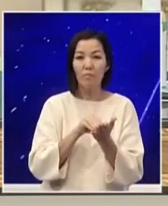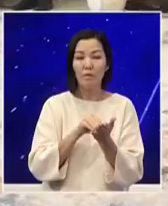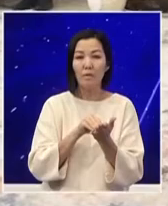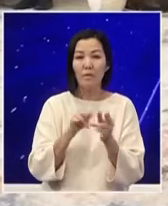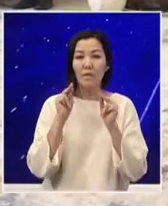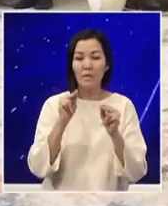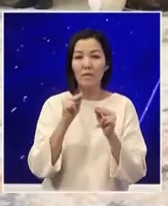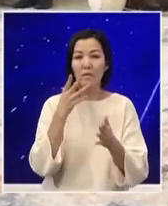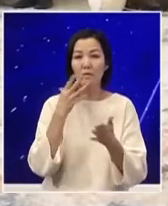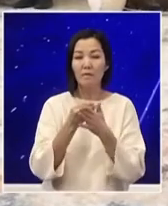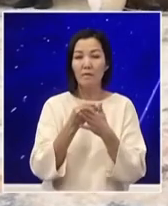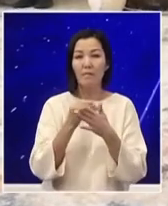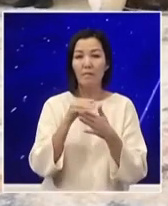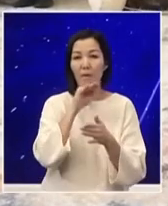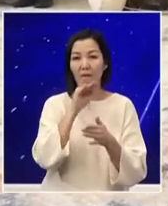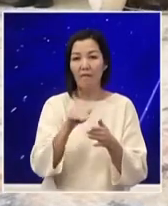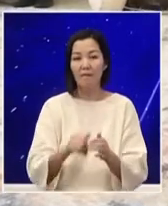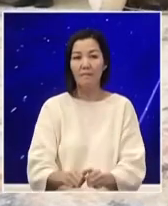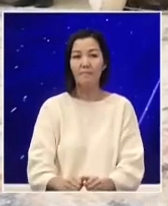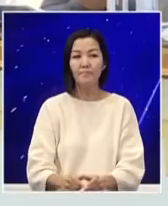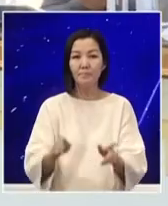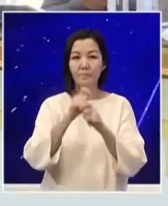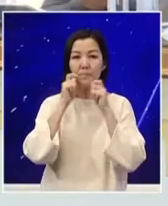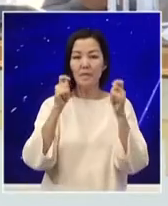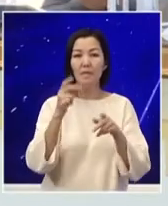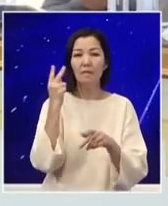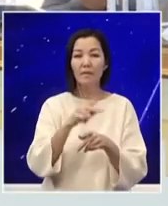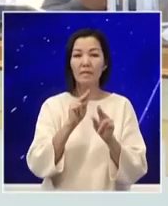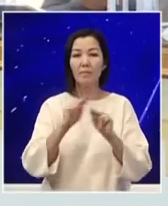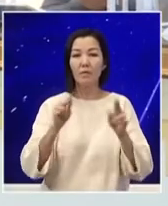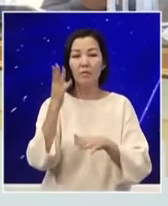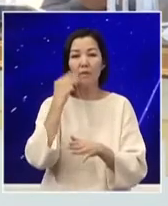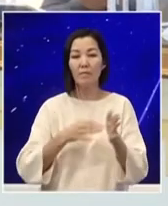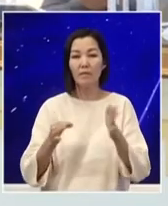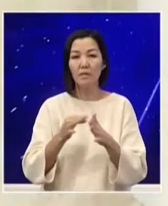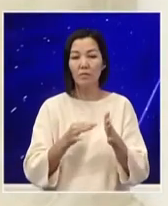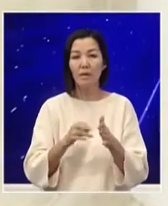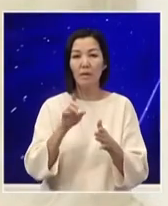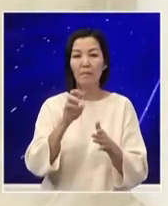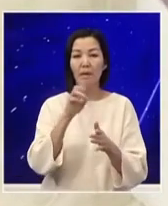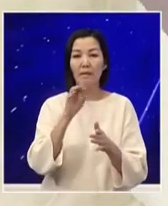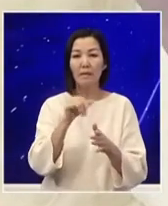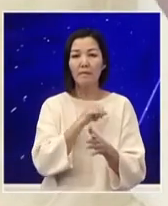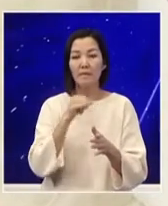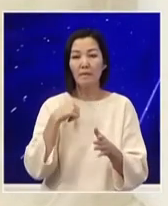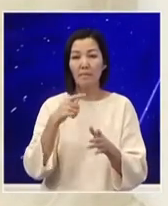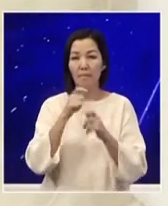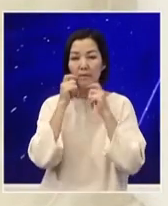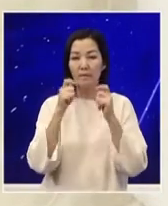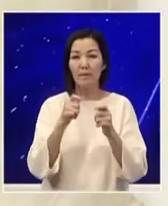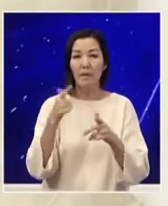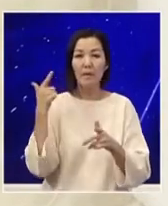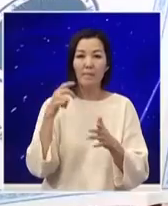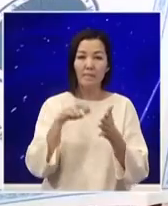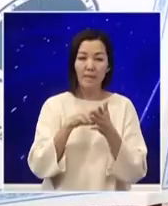профессии. В честь профессионального праздника были награждены свыше 20 педагогов Алматинской области. Амандык Баталов лично вручил учителям благодарственные